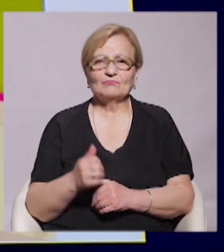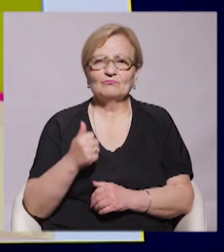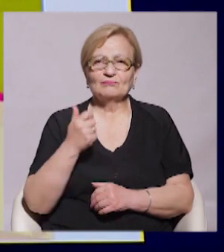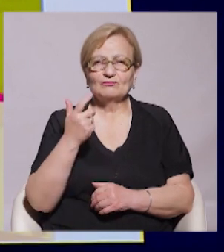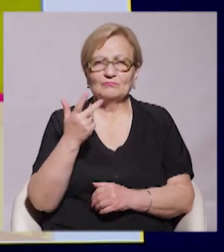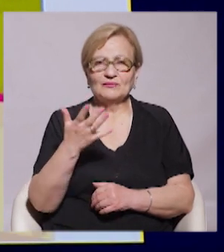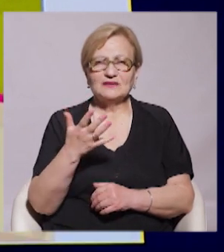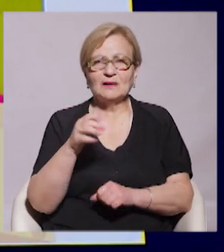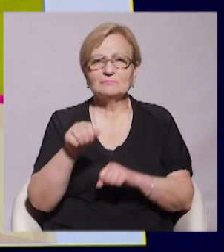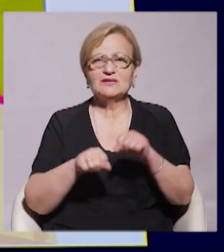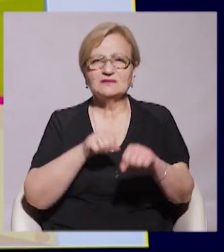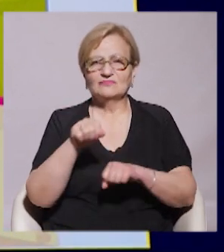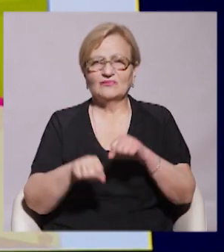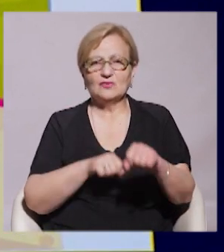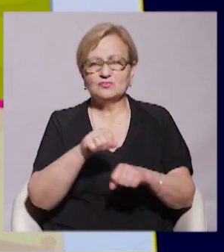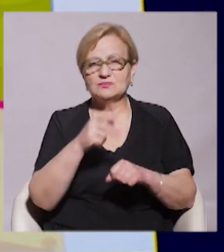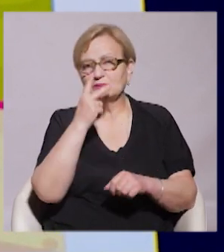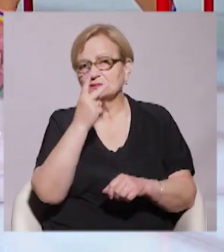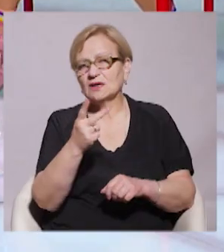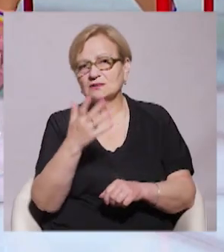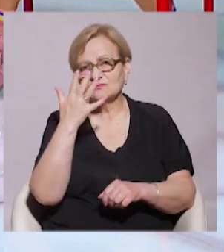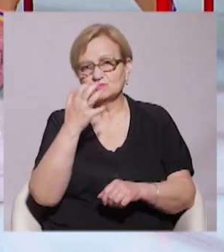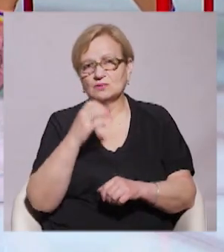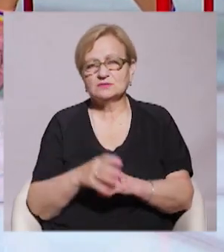რამდენ ველოსიპედს ხედავთ? ბარათი აწიეთ.